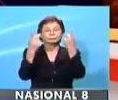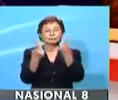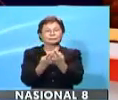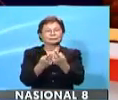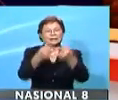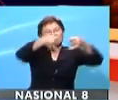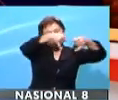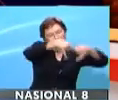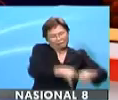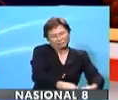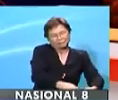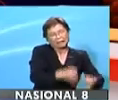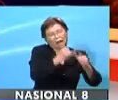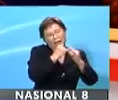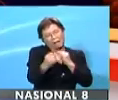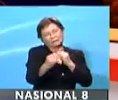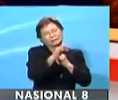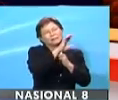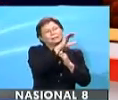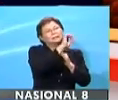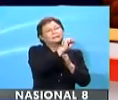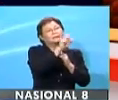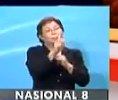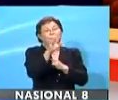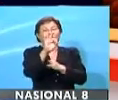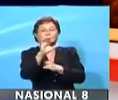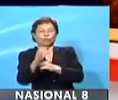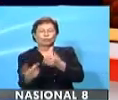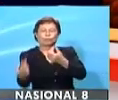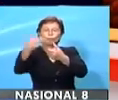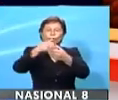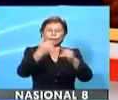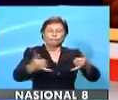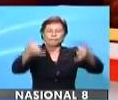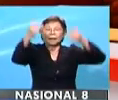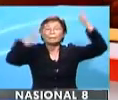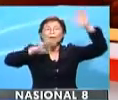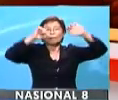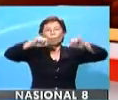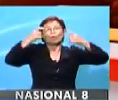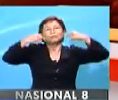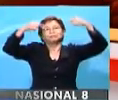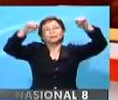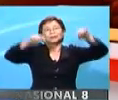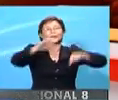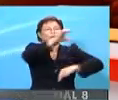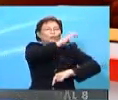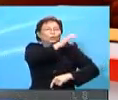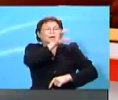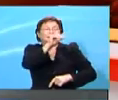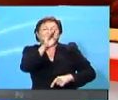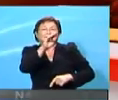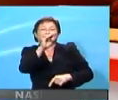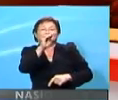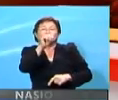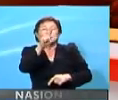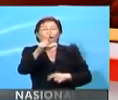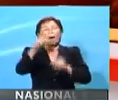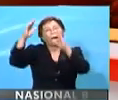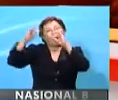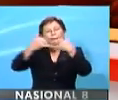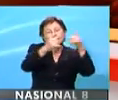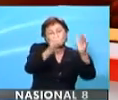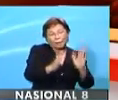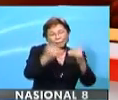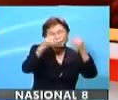Pasukan tercorot Liga Super Sime Darby FC mahu memastikan slot ke Piala Malaysia mampu dicapai. Jurulatihnya Ismail Zakaria tetap mengharapkan